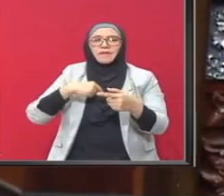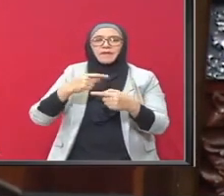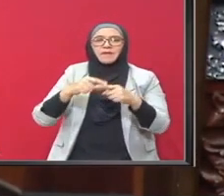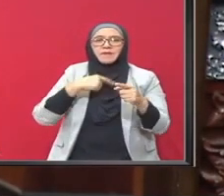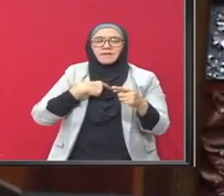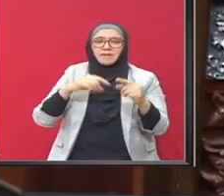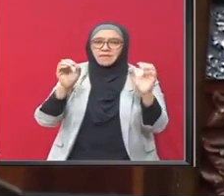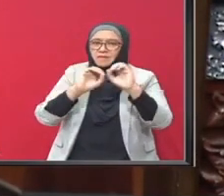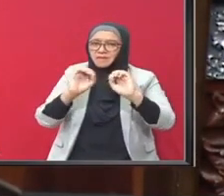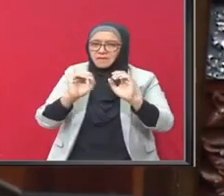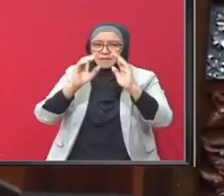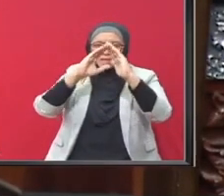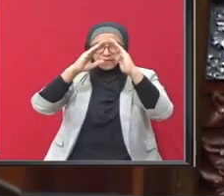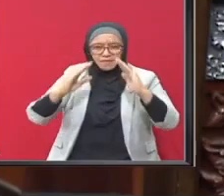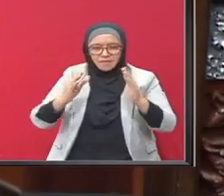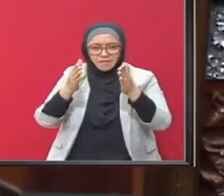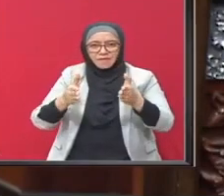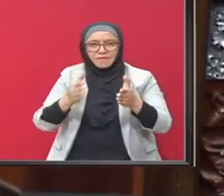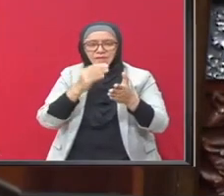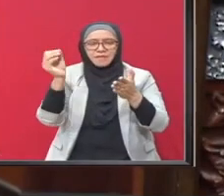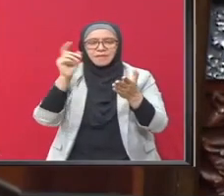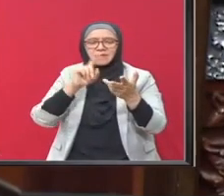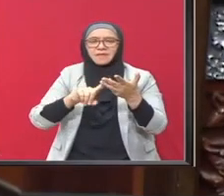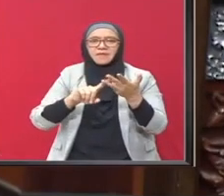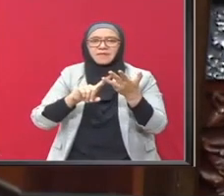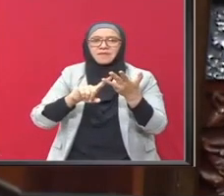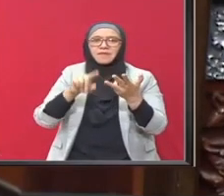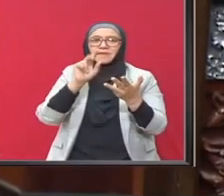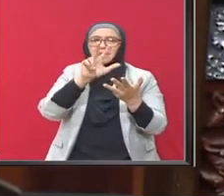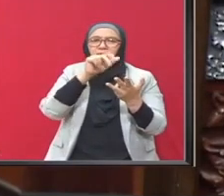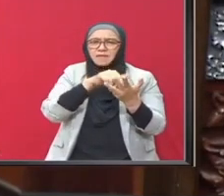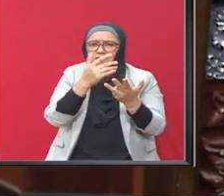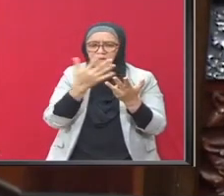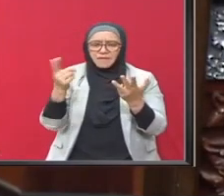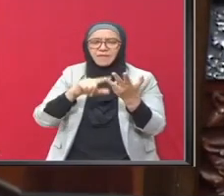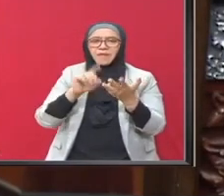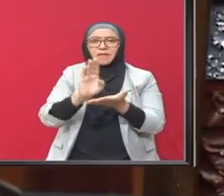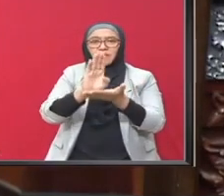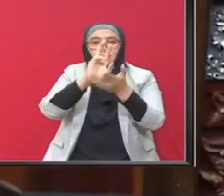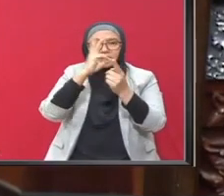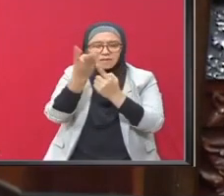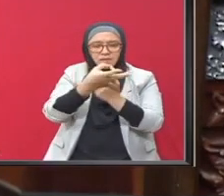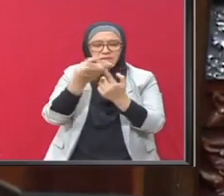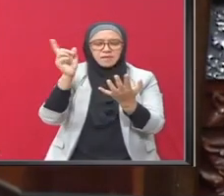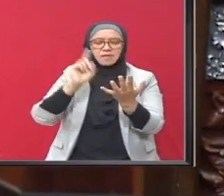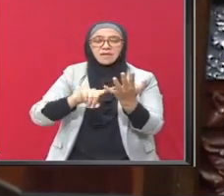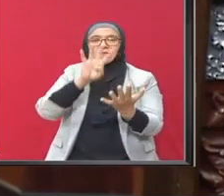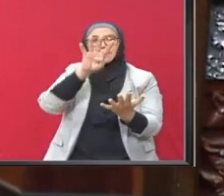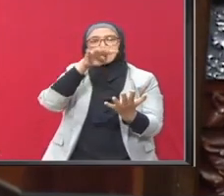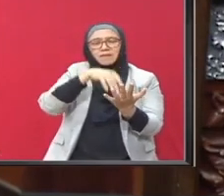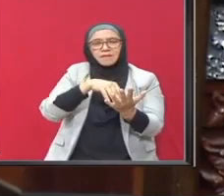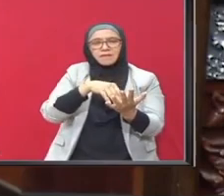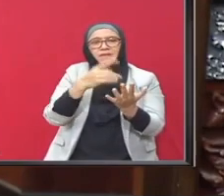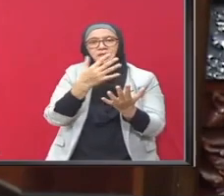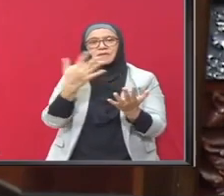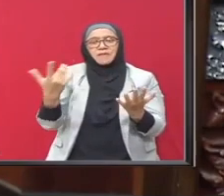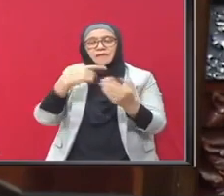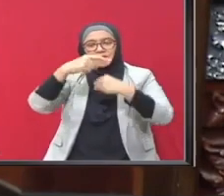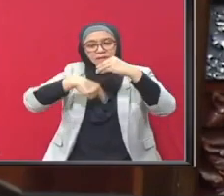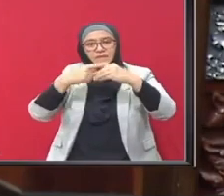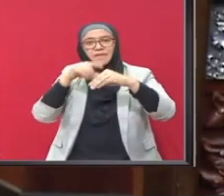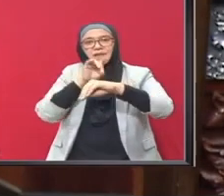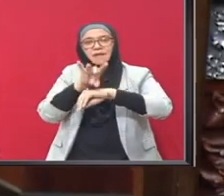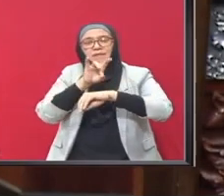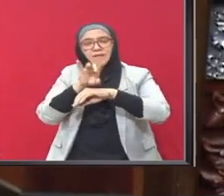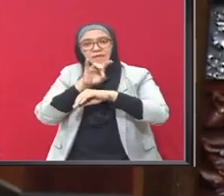7177 berkaitan dengan permohonan bantuan kebajikan 4119 mengenai konseling